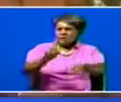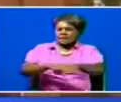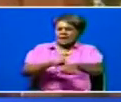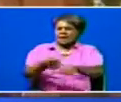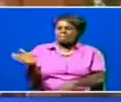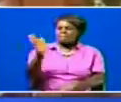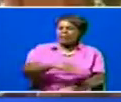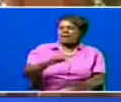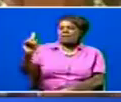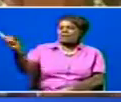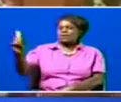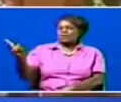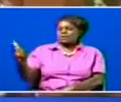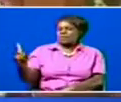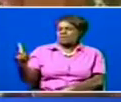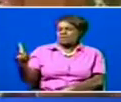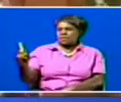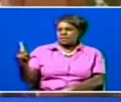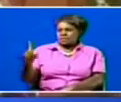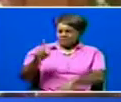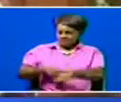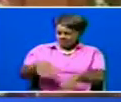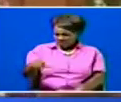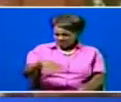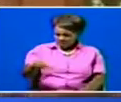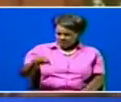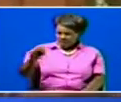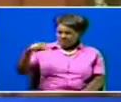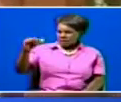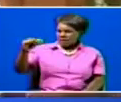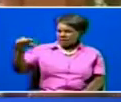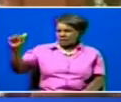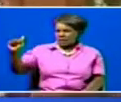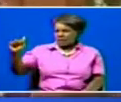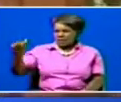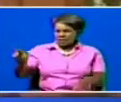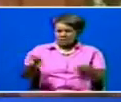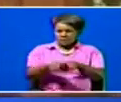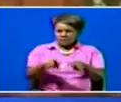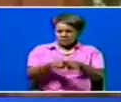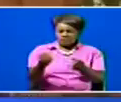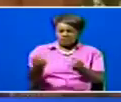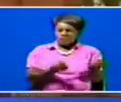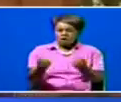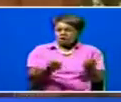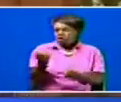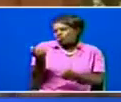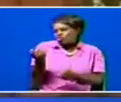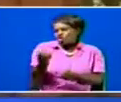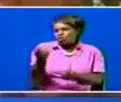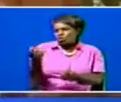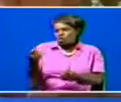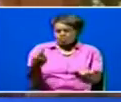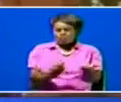going to Nairobi, reaching Sachangwan, there was another beetle, Volkswagen beetle, driven by